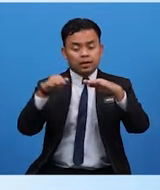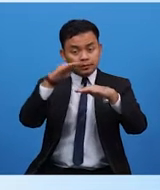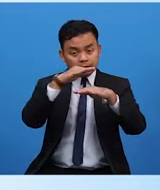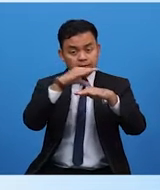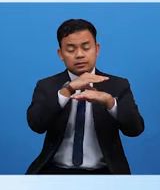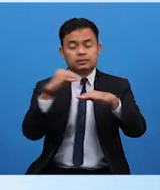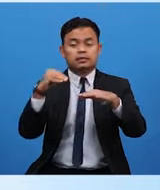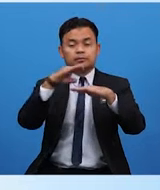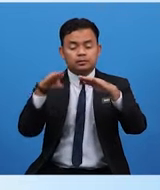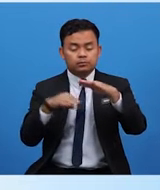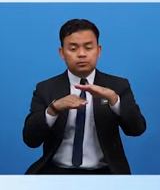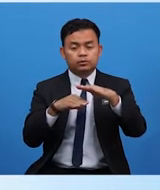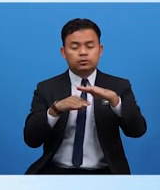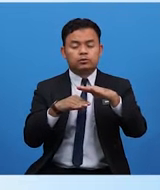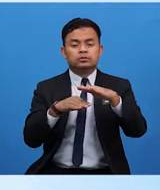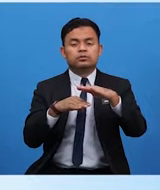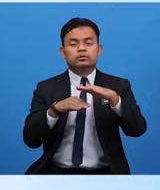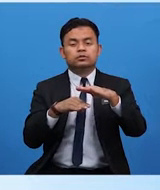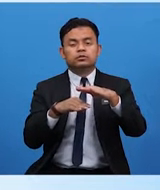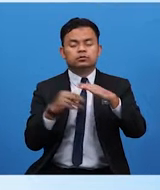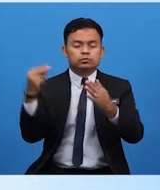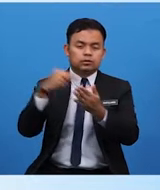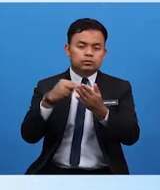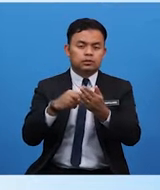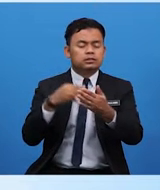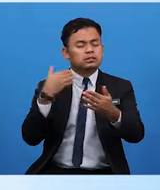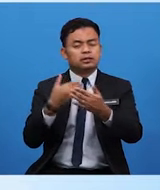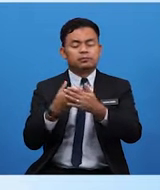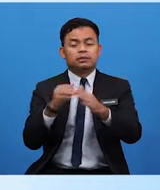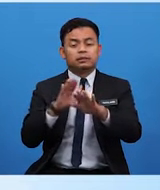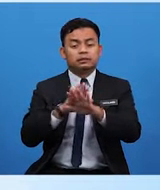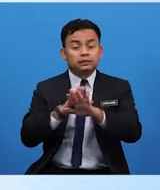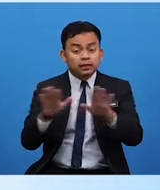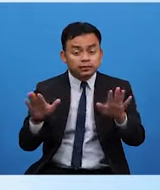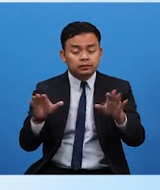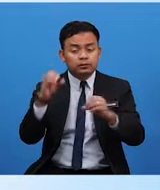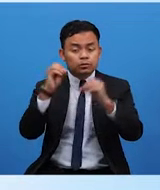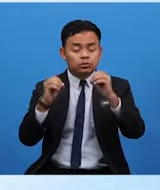sehingga tidak cukup Baki untuk ditolak